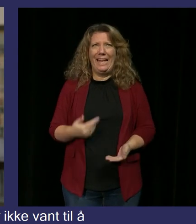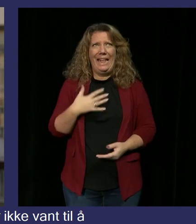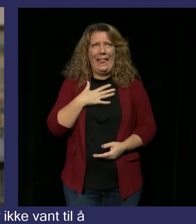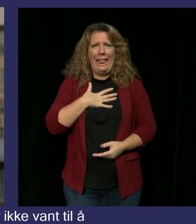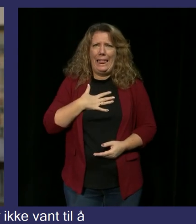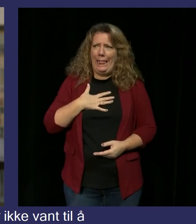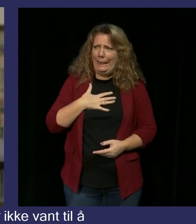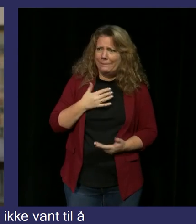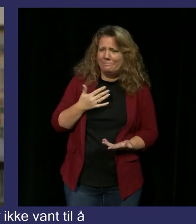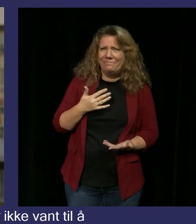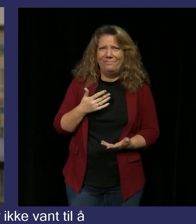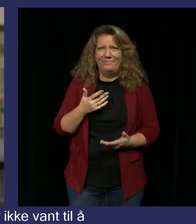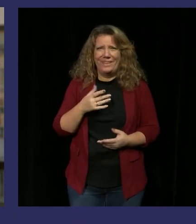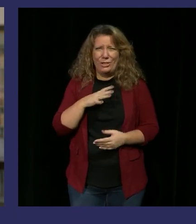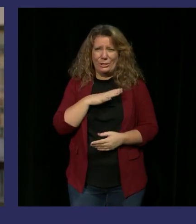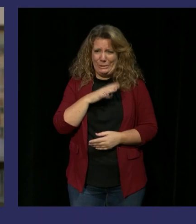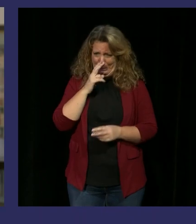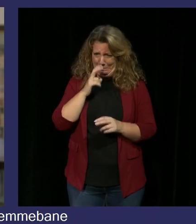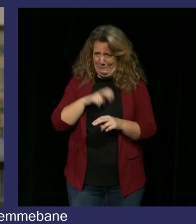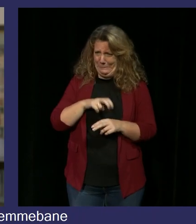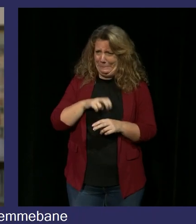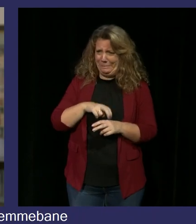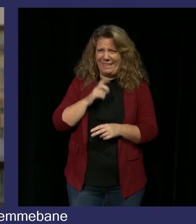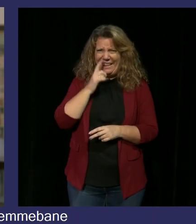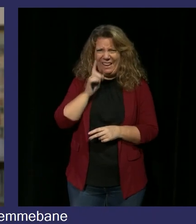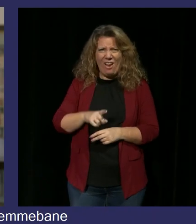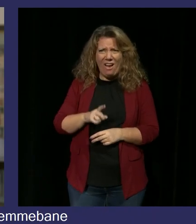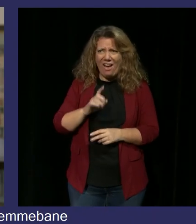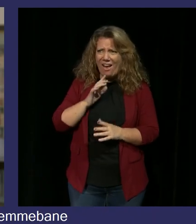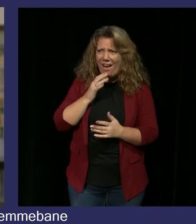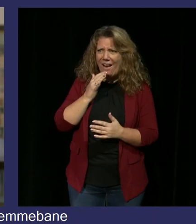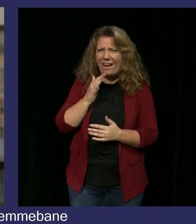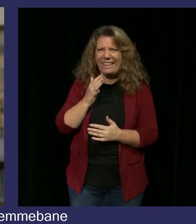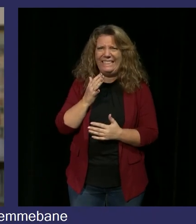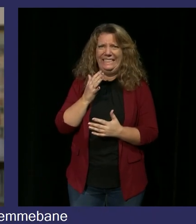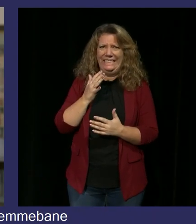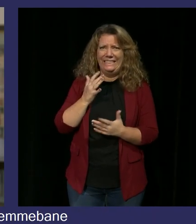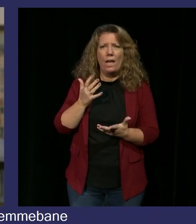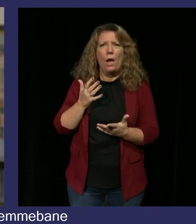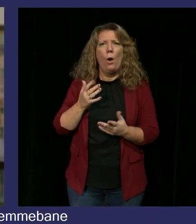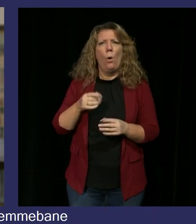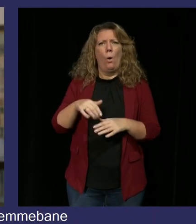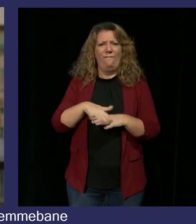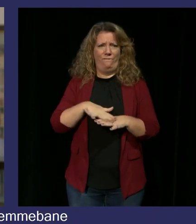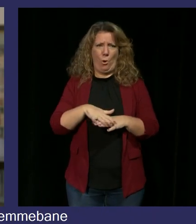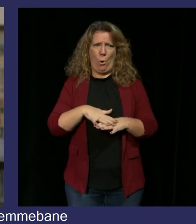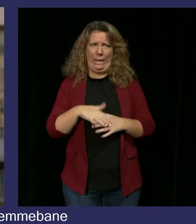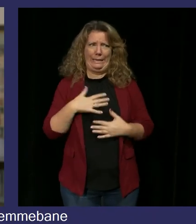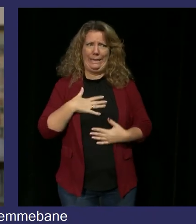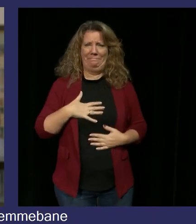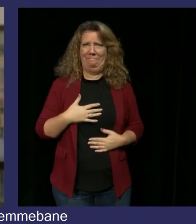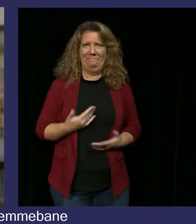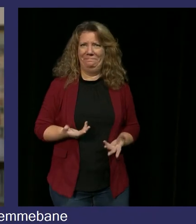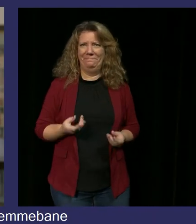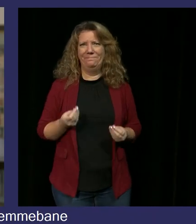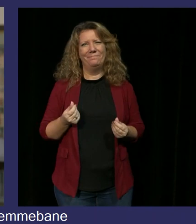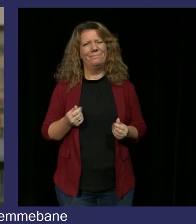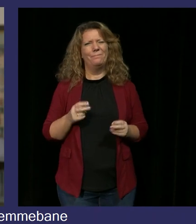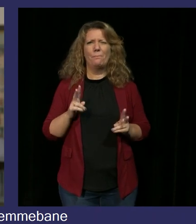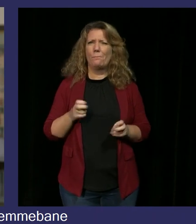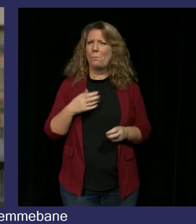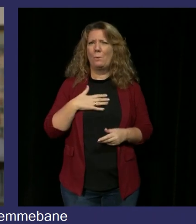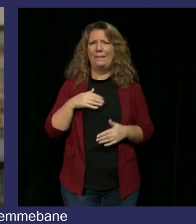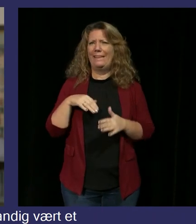jeg synes det hørtes rart ut. Og jeg følte også at jeg ikke var på hjemmebane på en måte, fordi jeg var